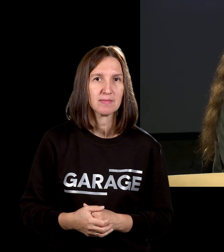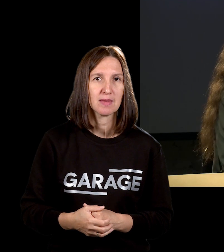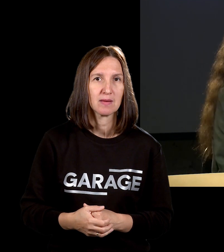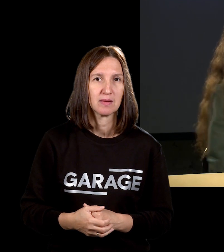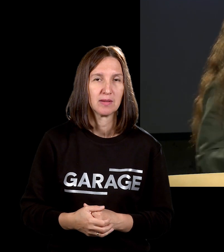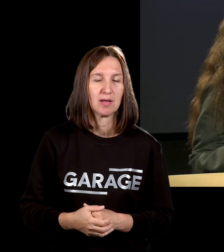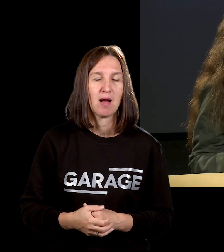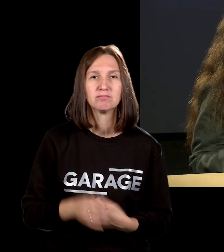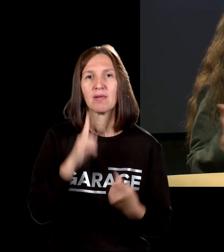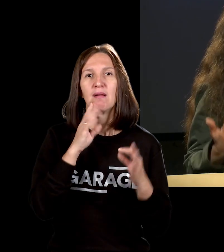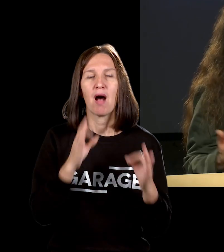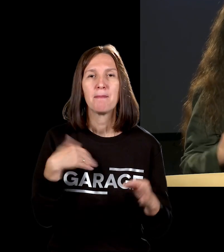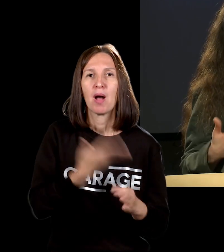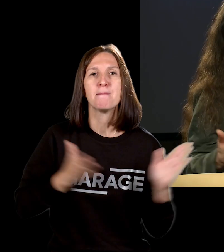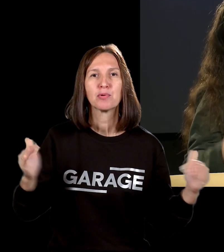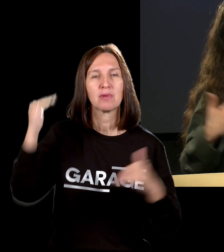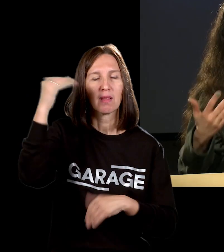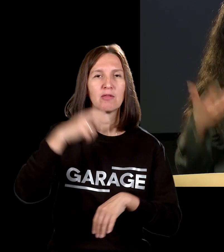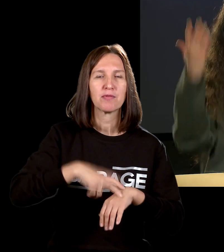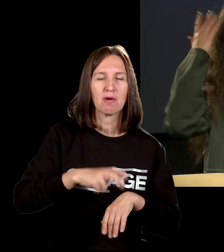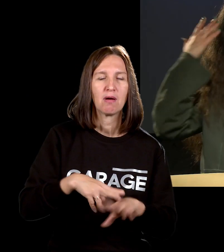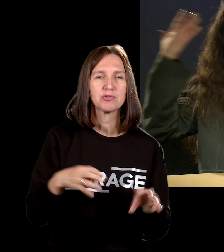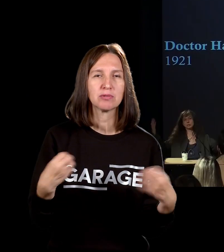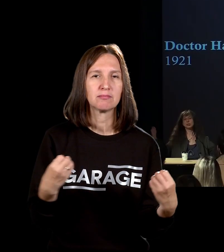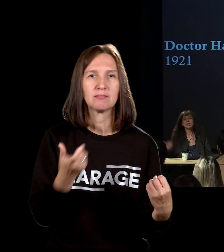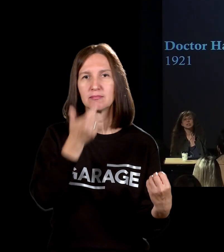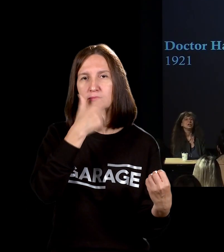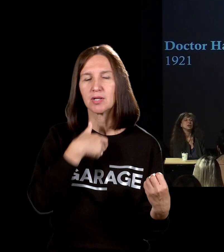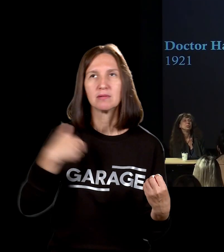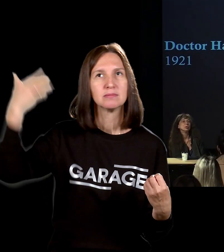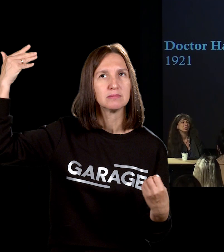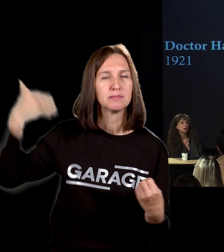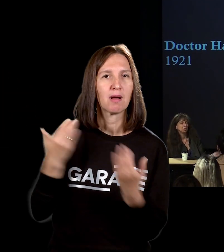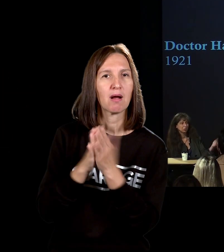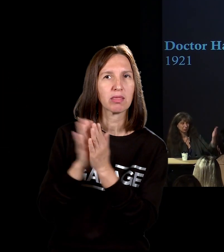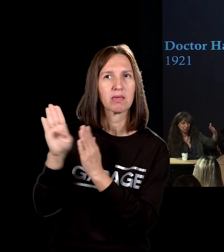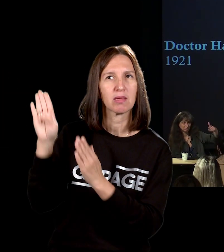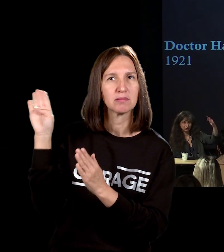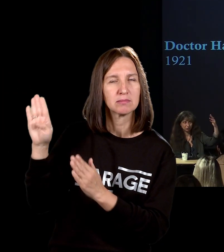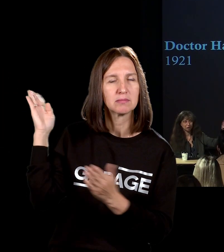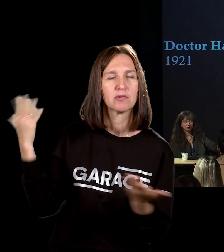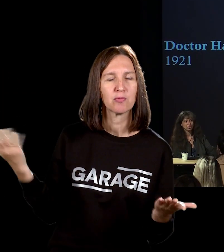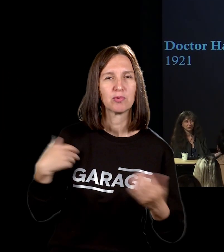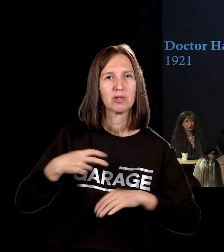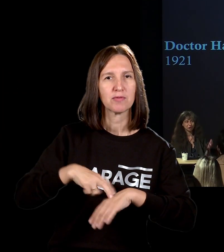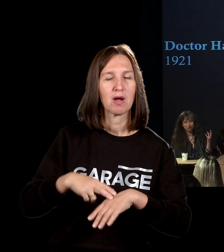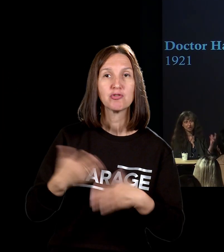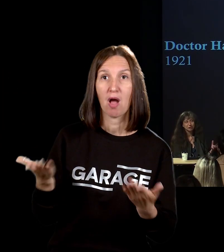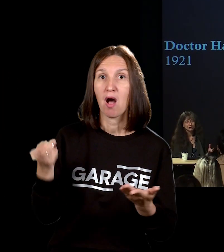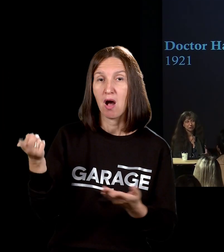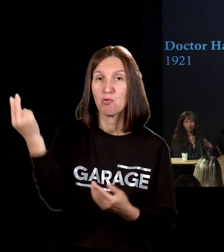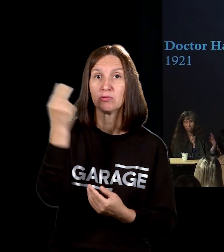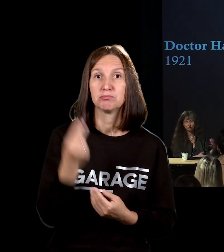не респектабельный портрет врача на фоне там книжных полок, да, что это там это